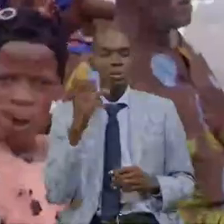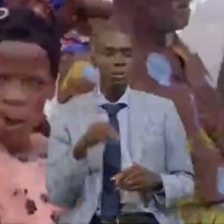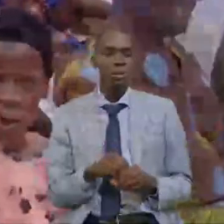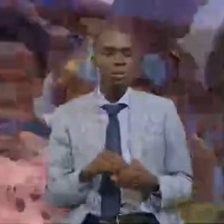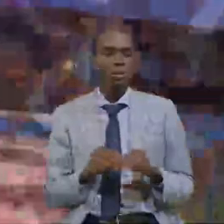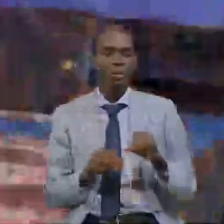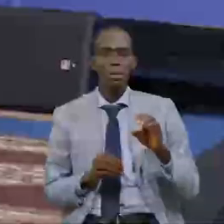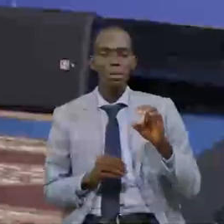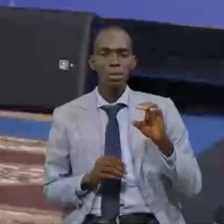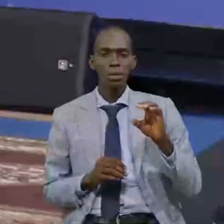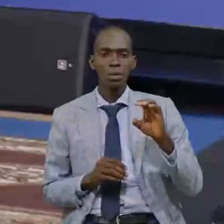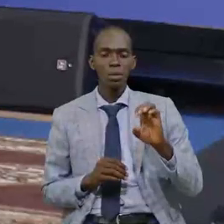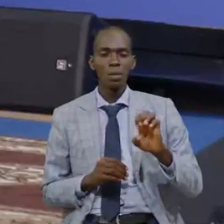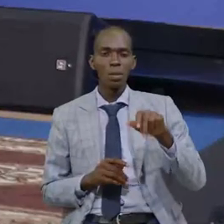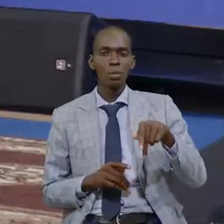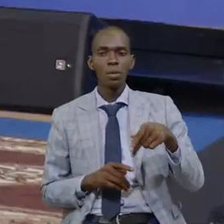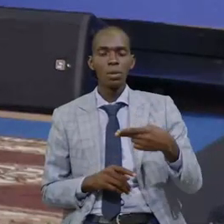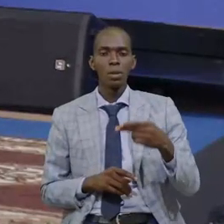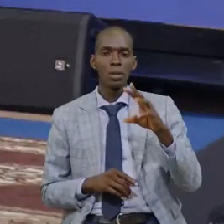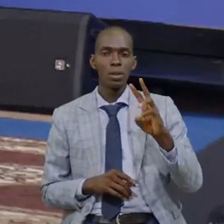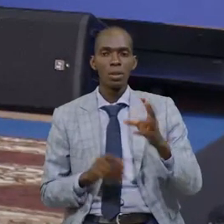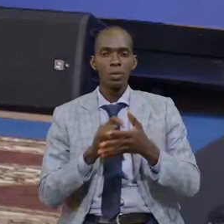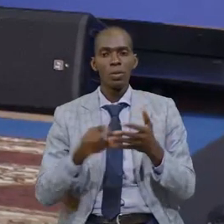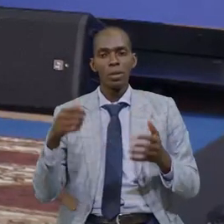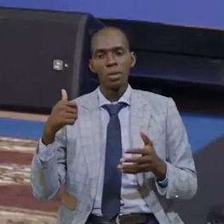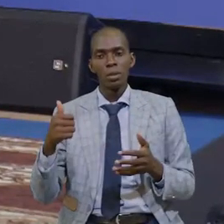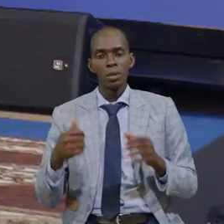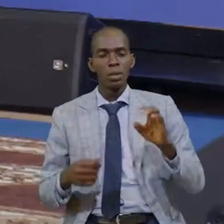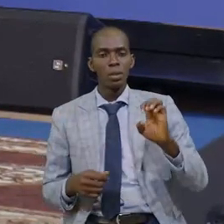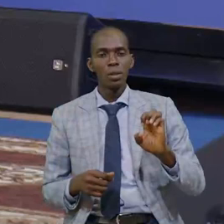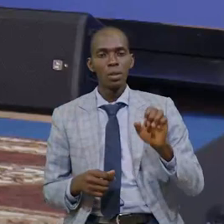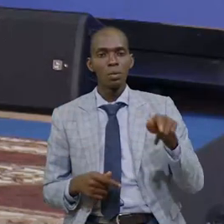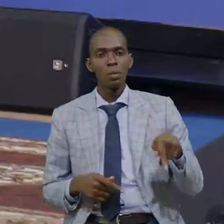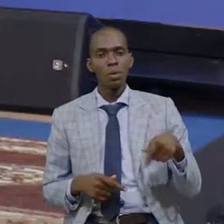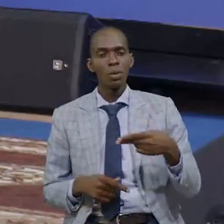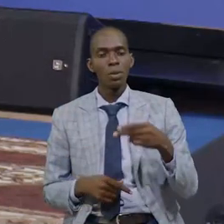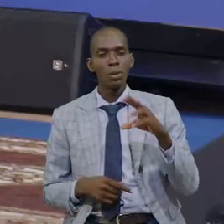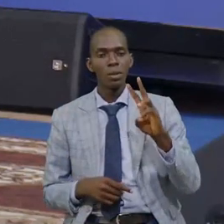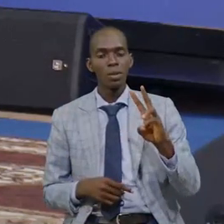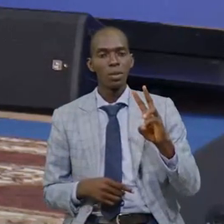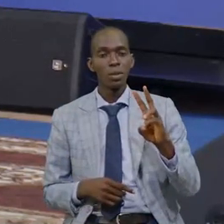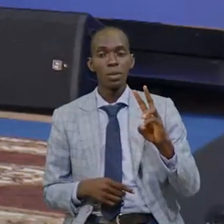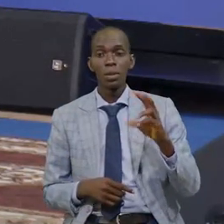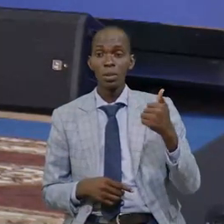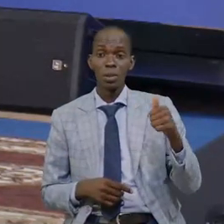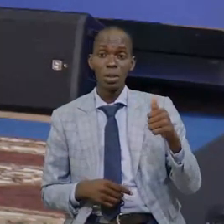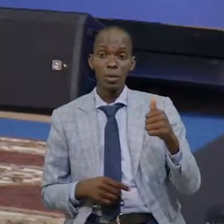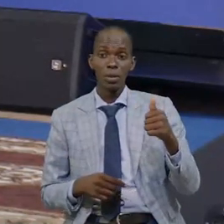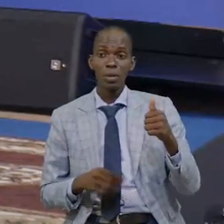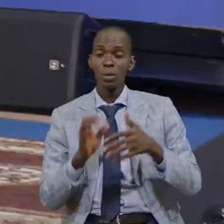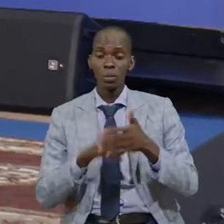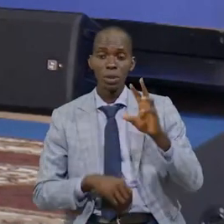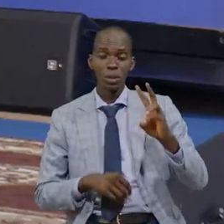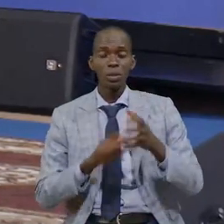Éphésiens au chapitre 6. Je vous lis à partir du verset 10. Éphésiens au chapitre